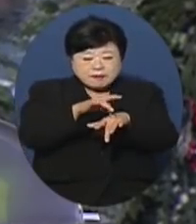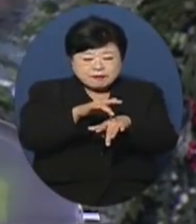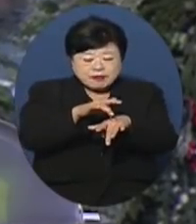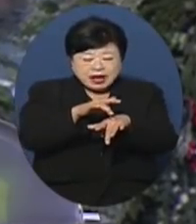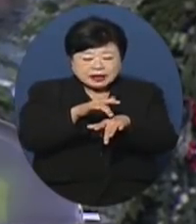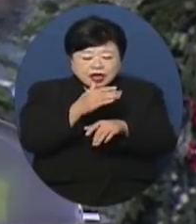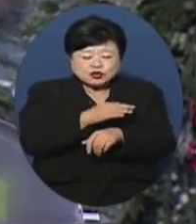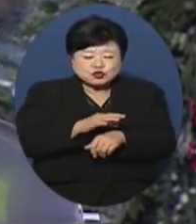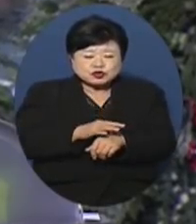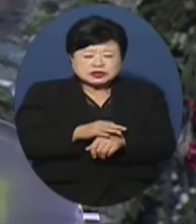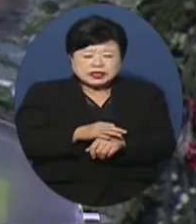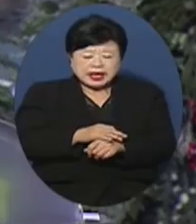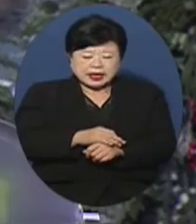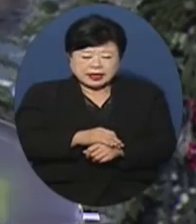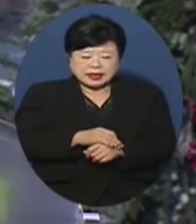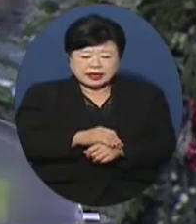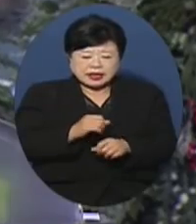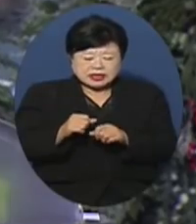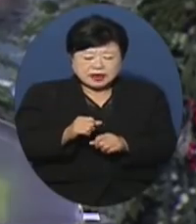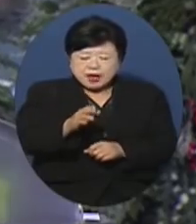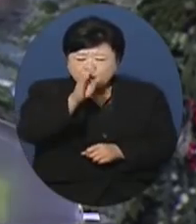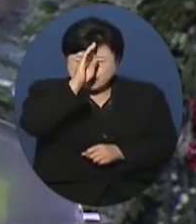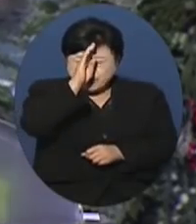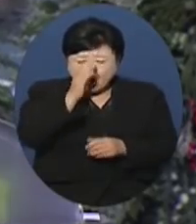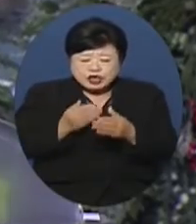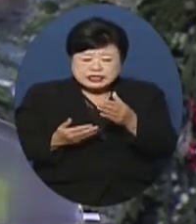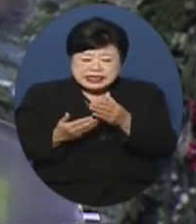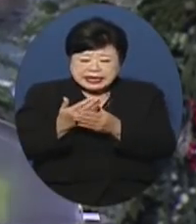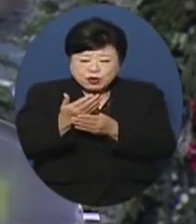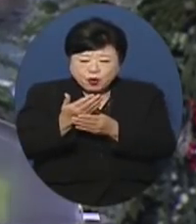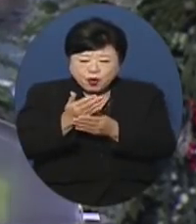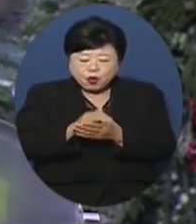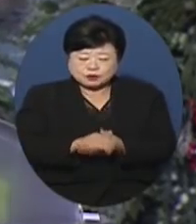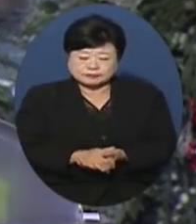육신에 역사하면 질병이 생기는 것입니다.